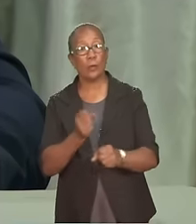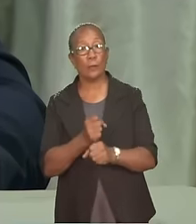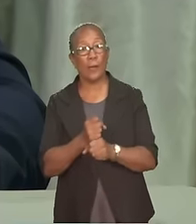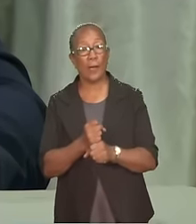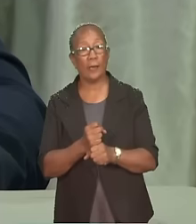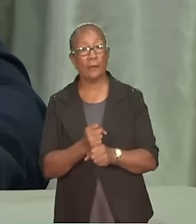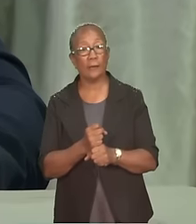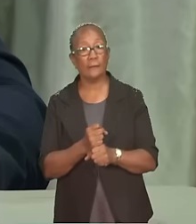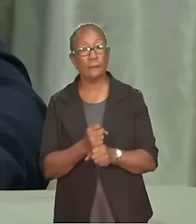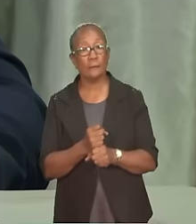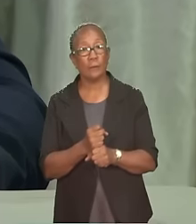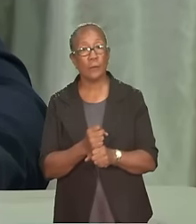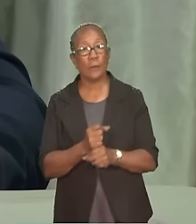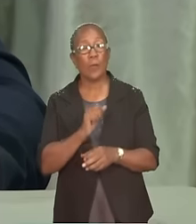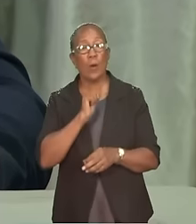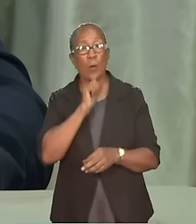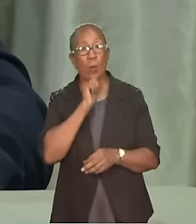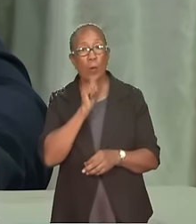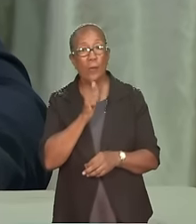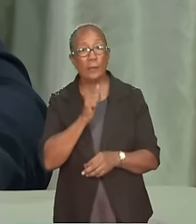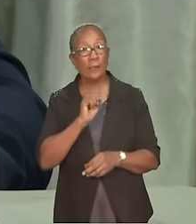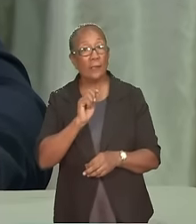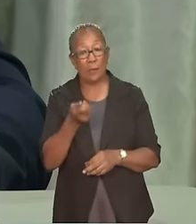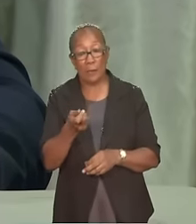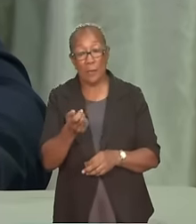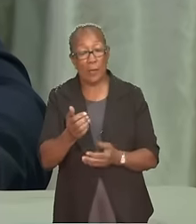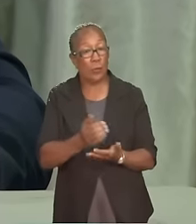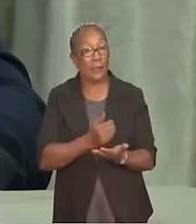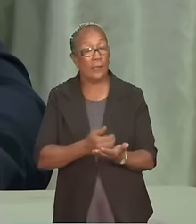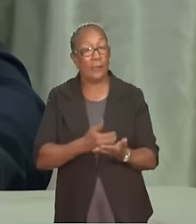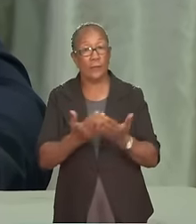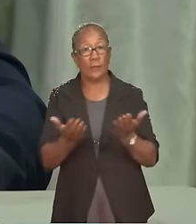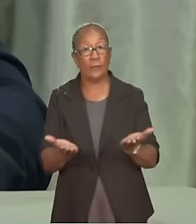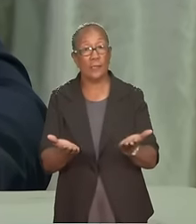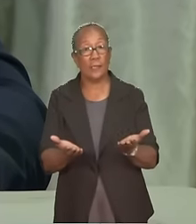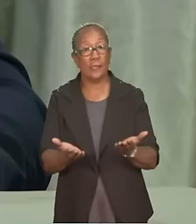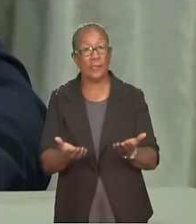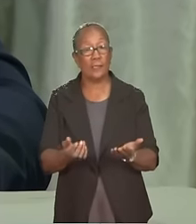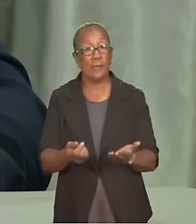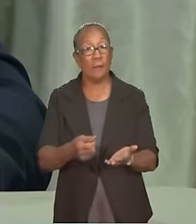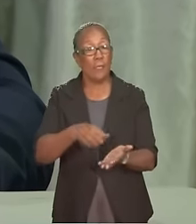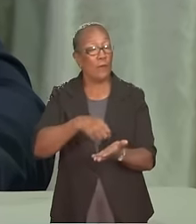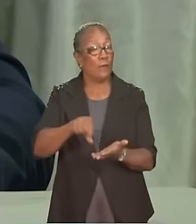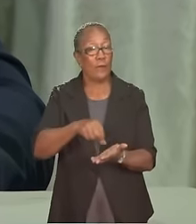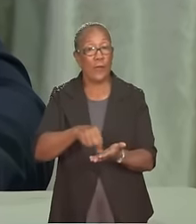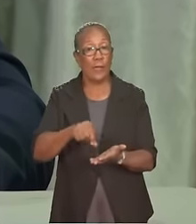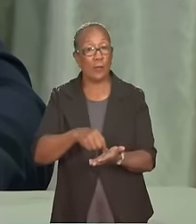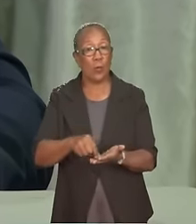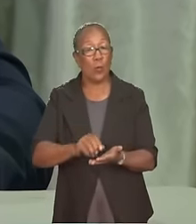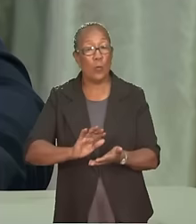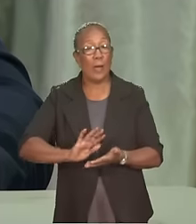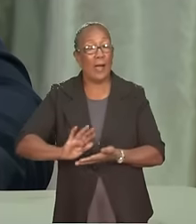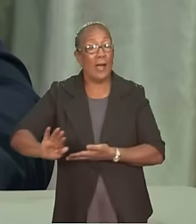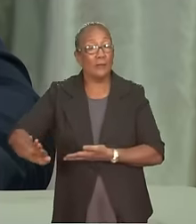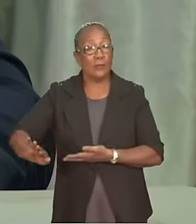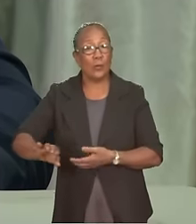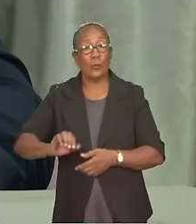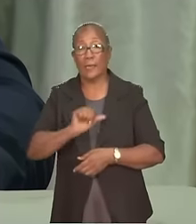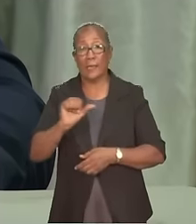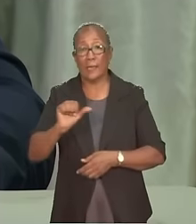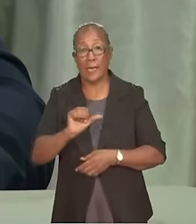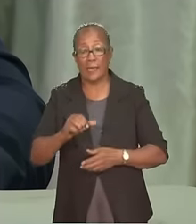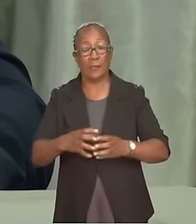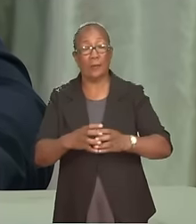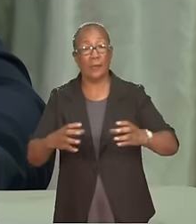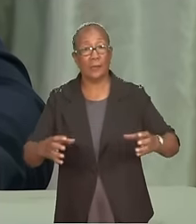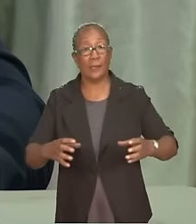Wat niet meer winstgevend is, verkopen. Wat in ieder geval verlieslatend is, afstoten. En alle andere bedrijven moeten